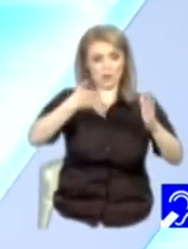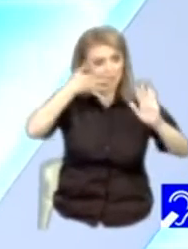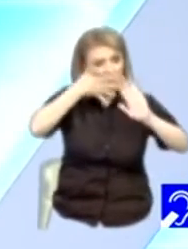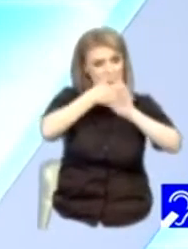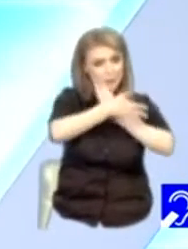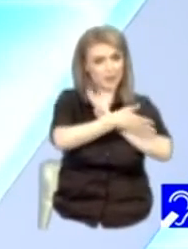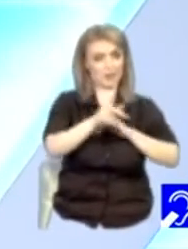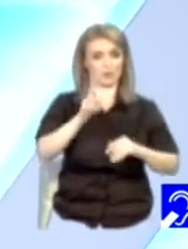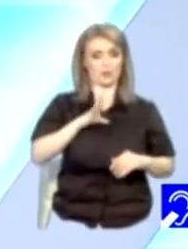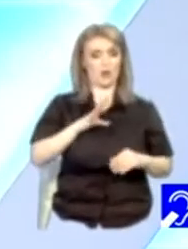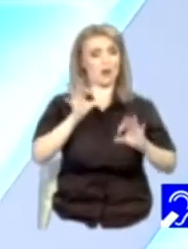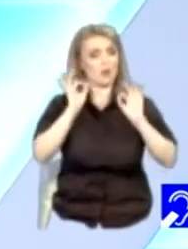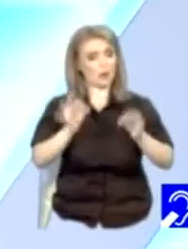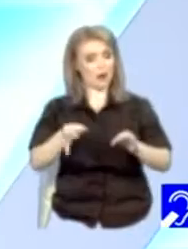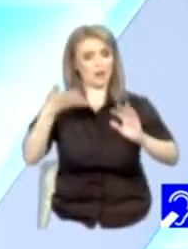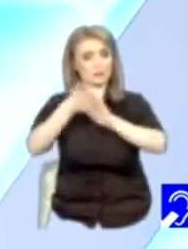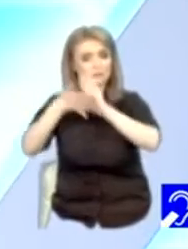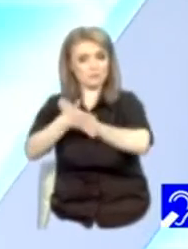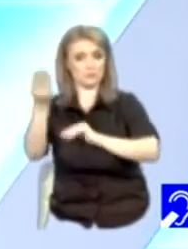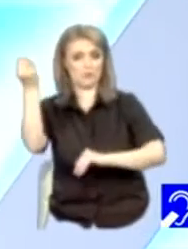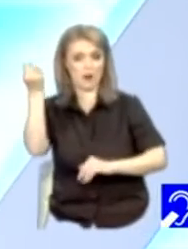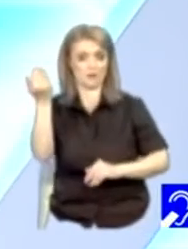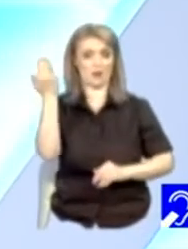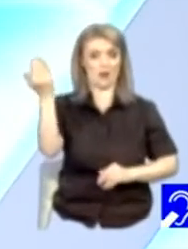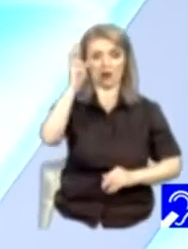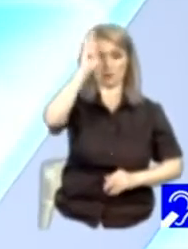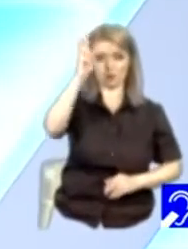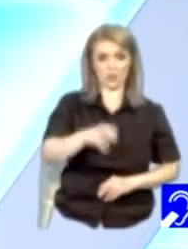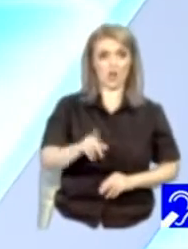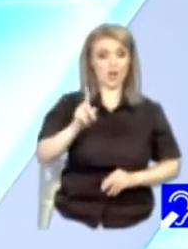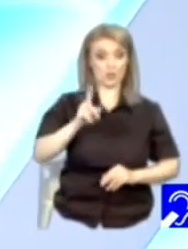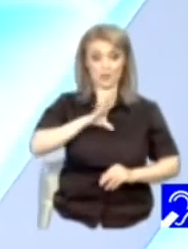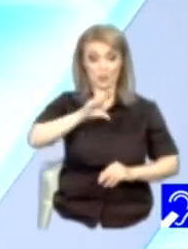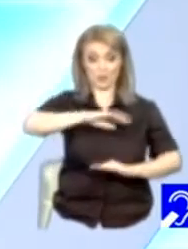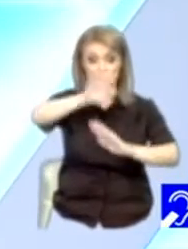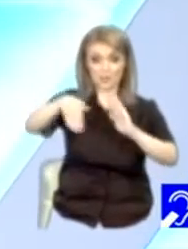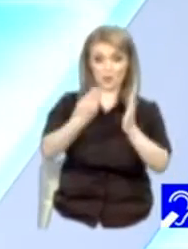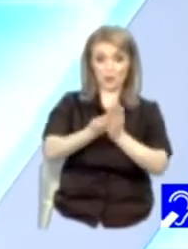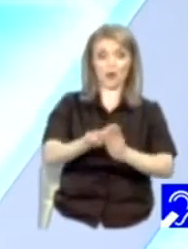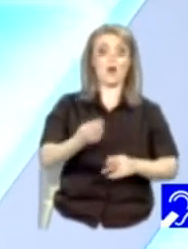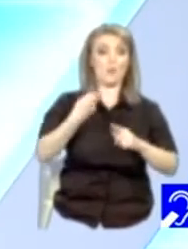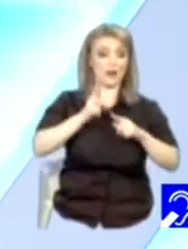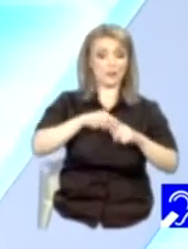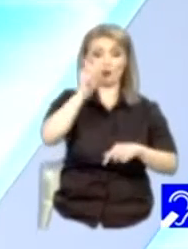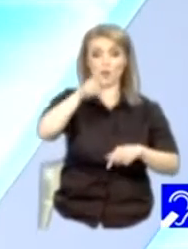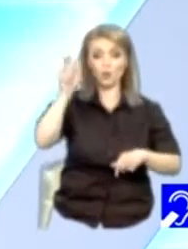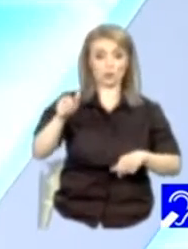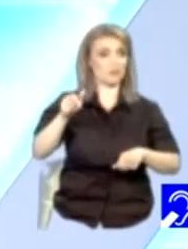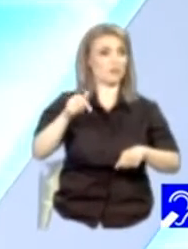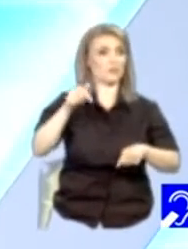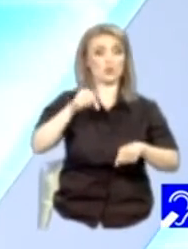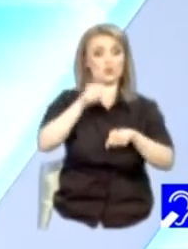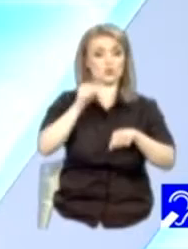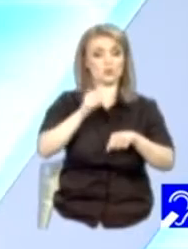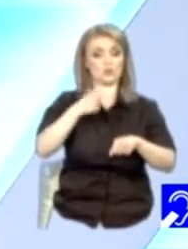monitorizarea cheltuirii banului public, ceea ce nu exista, și de aceea cetățenii se simt nesiguri și nu cred